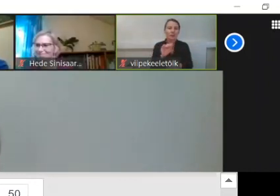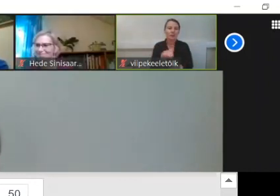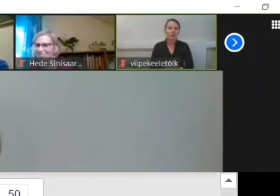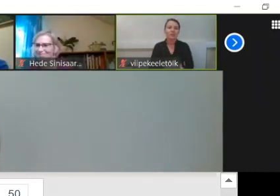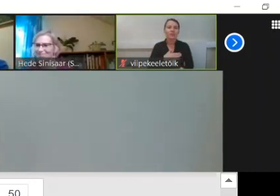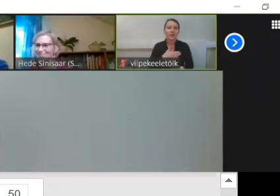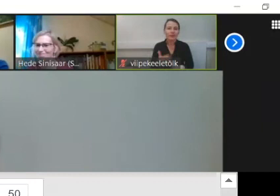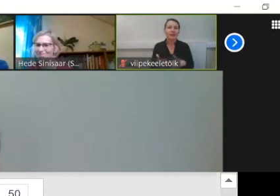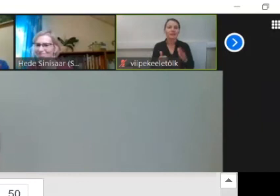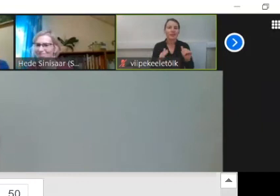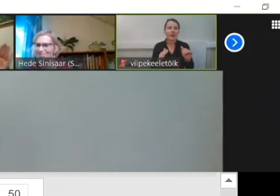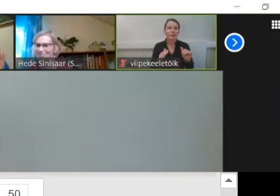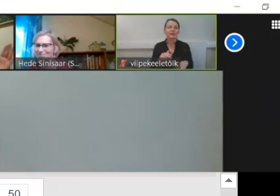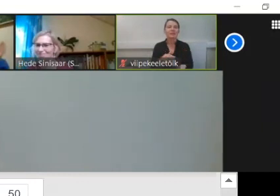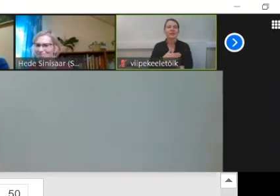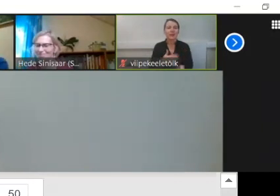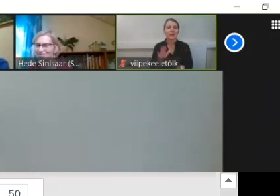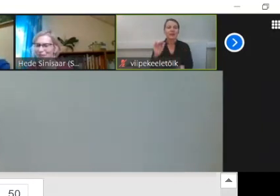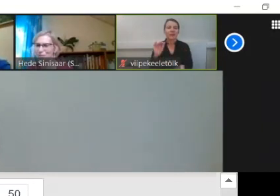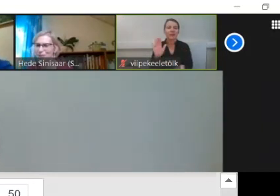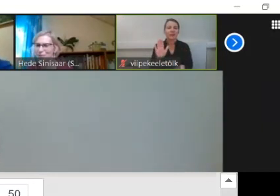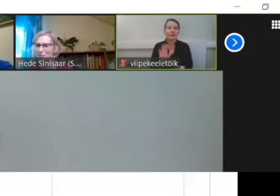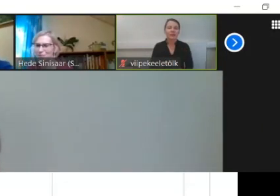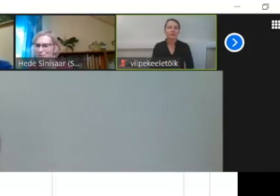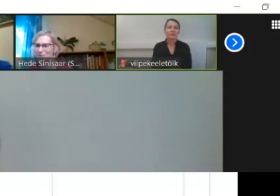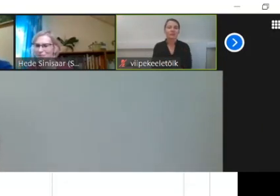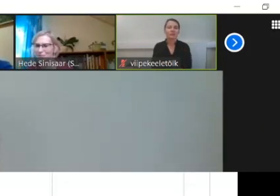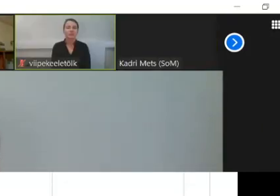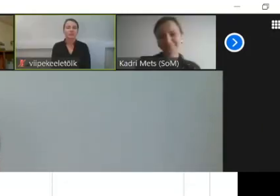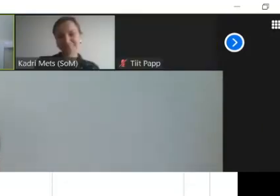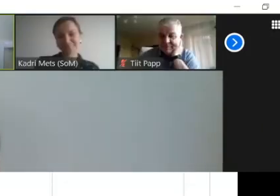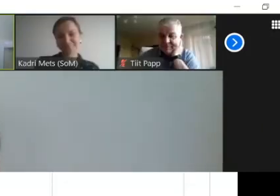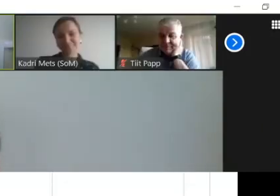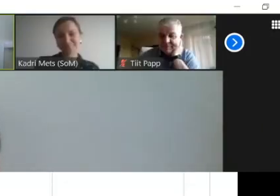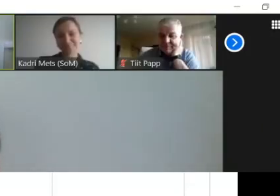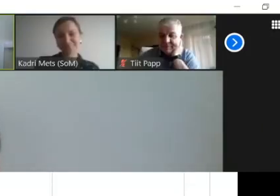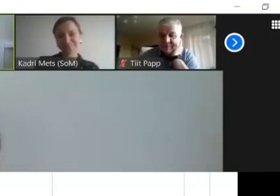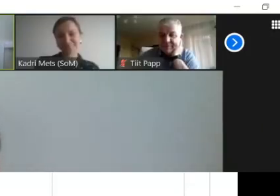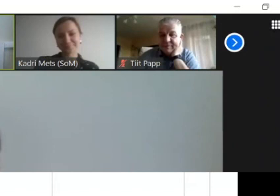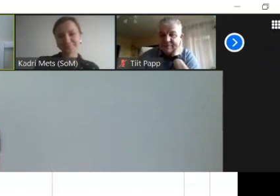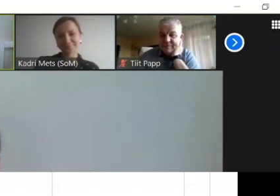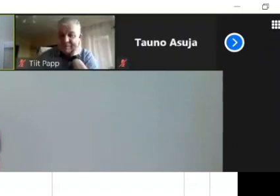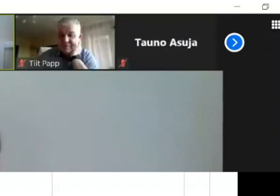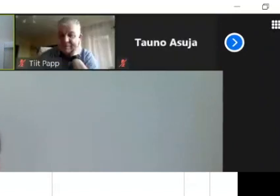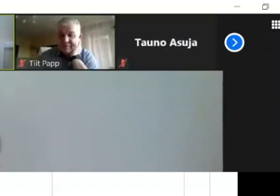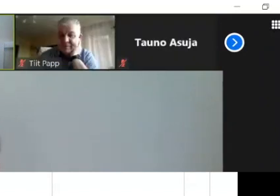väga tänuväärne ja ma usun, et me kõik oleme siin natuke targemaks saanud, nii siis nagu